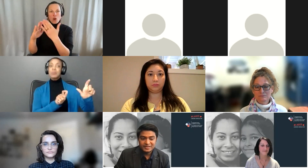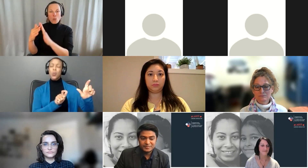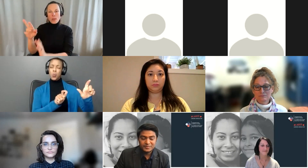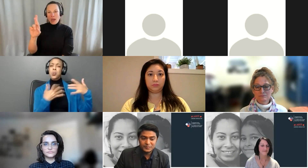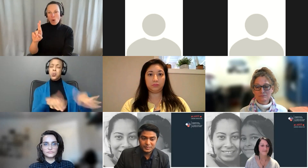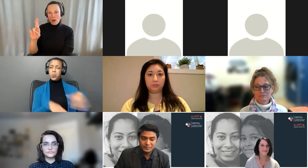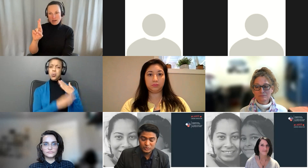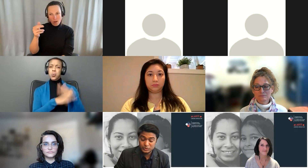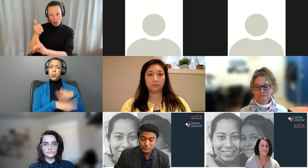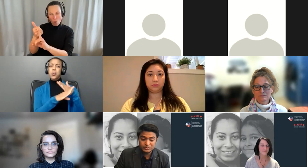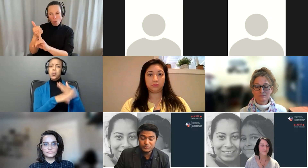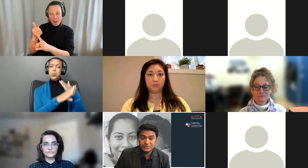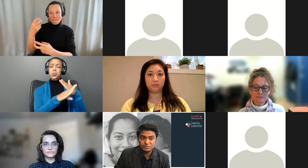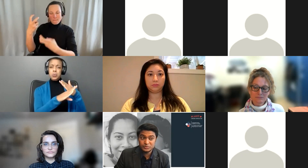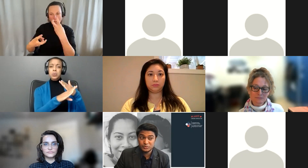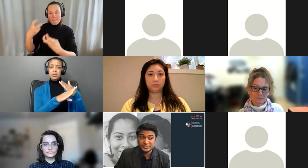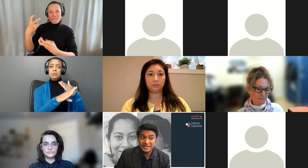plusieurs problèmes